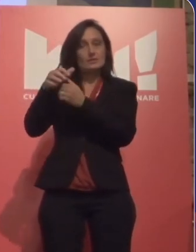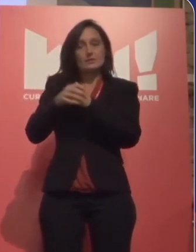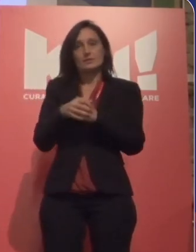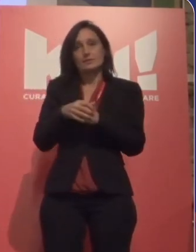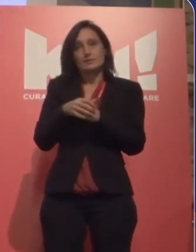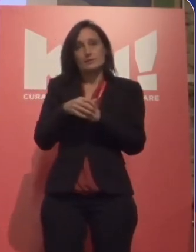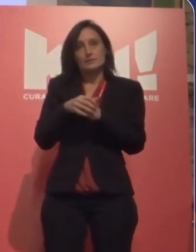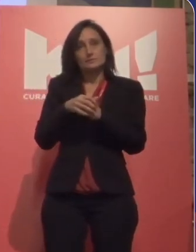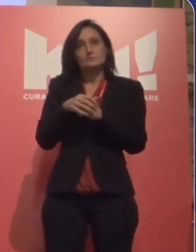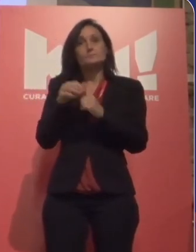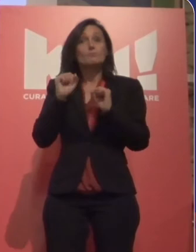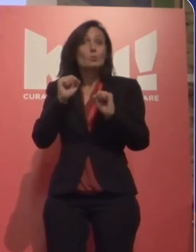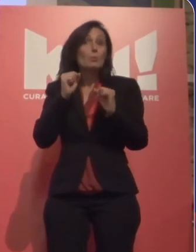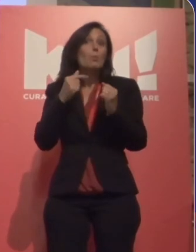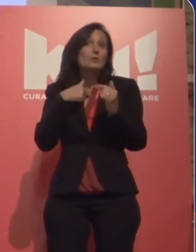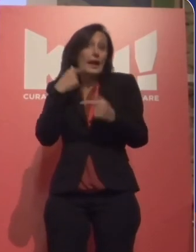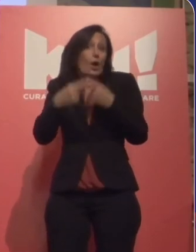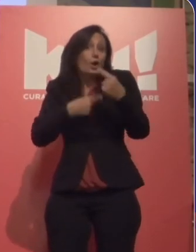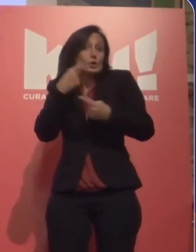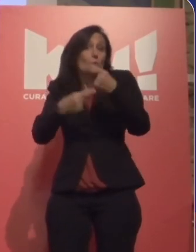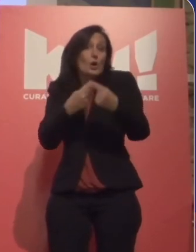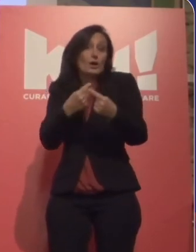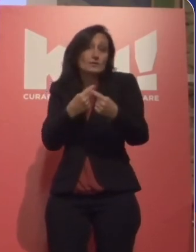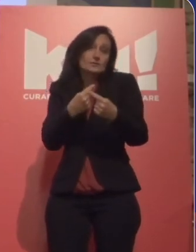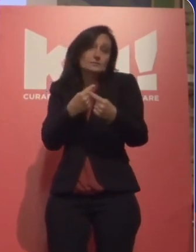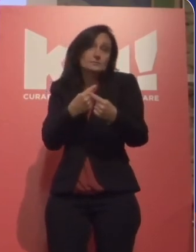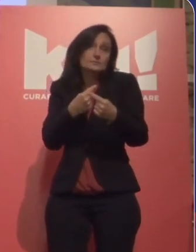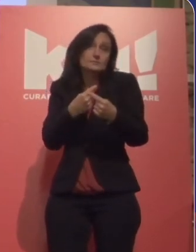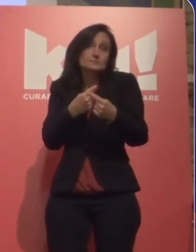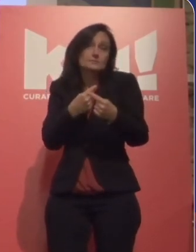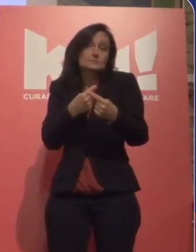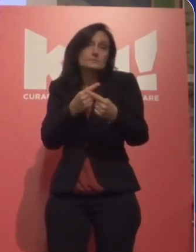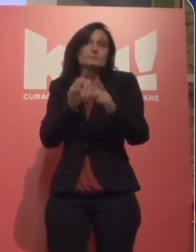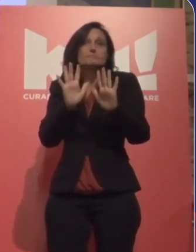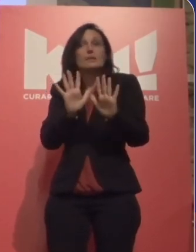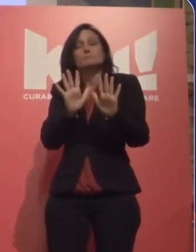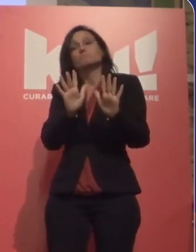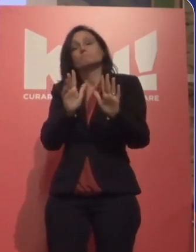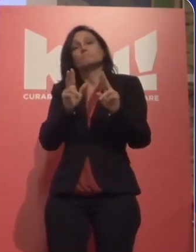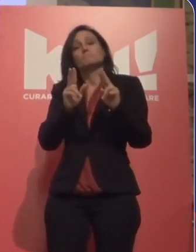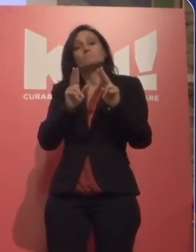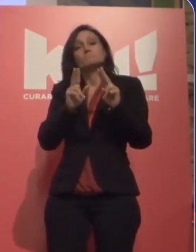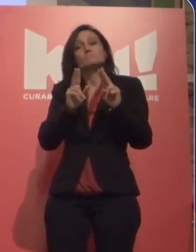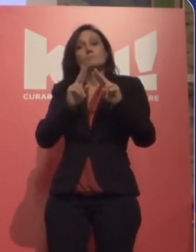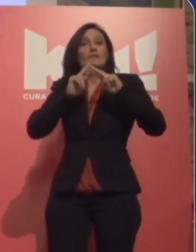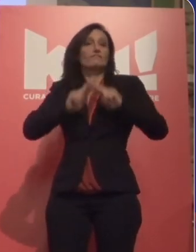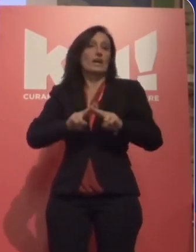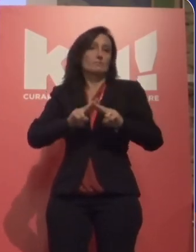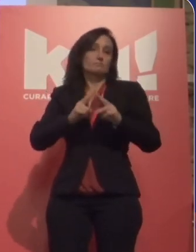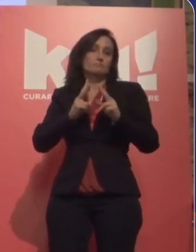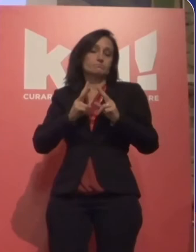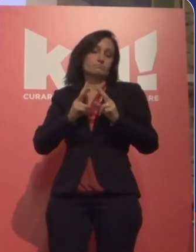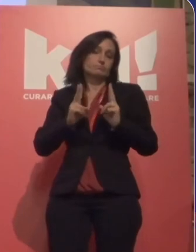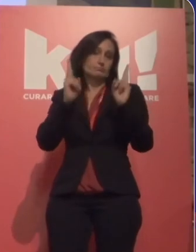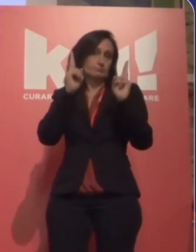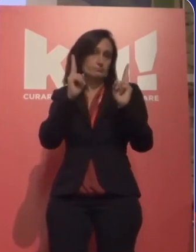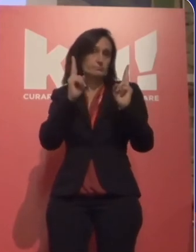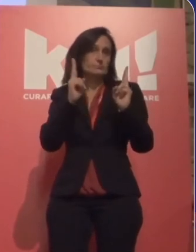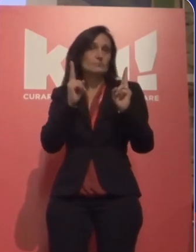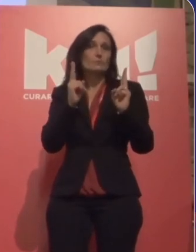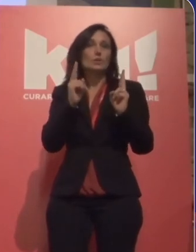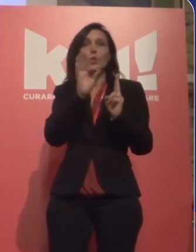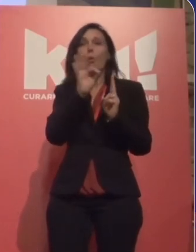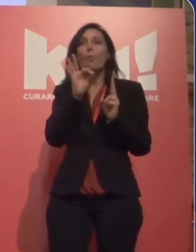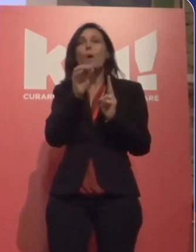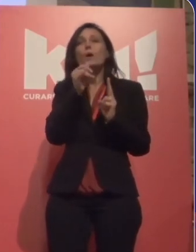proseguire e mi fermo ricordando qualche altro dato